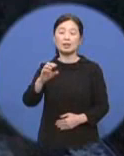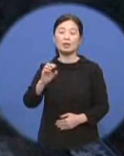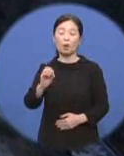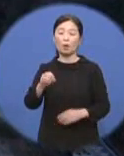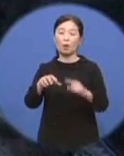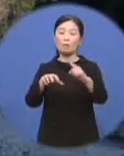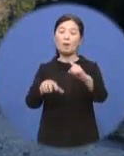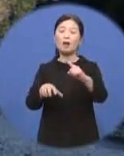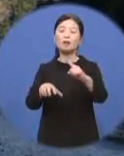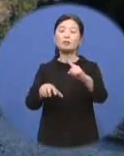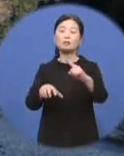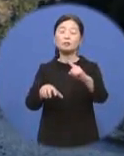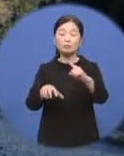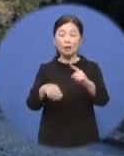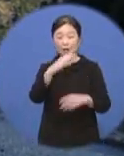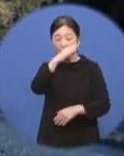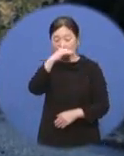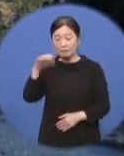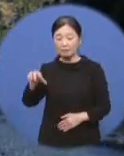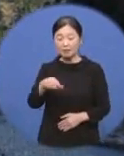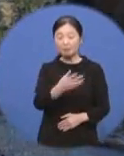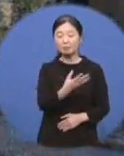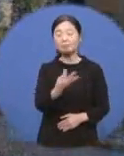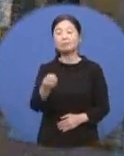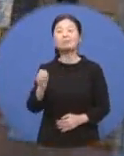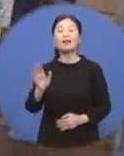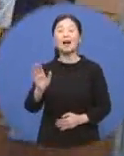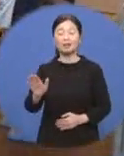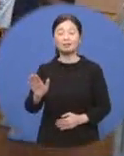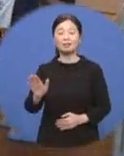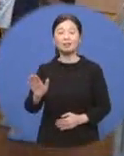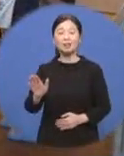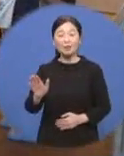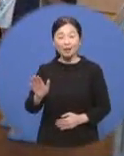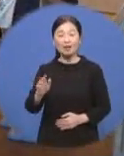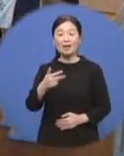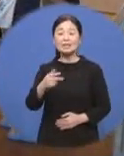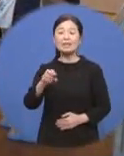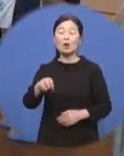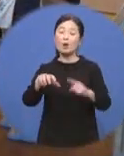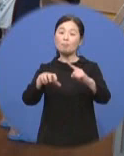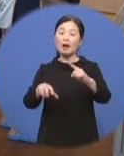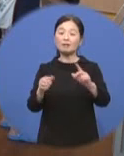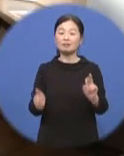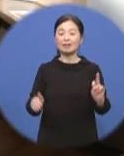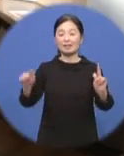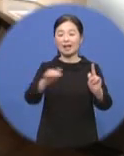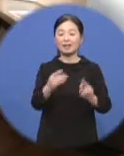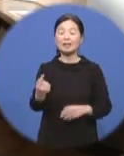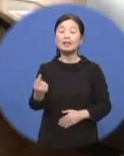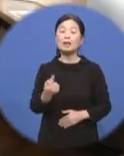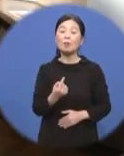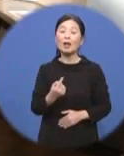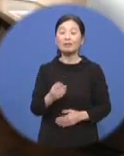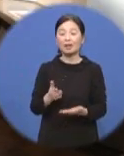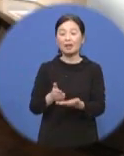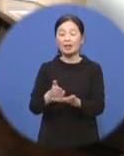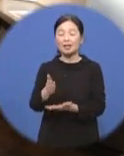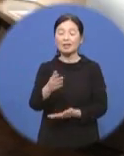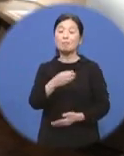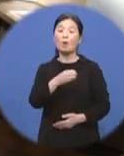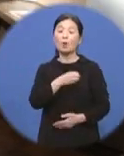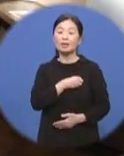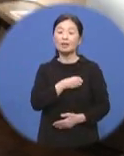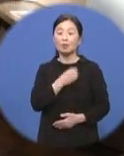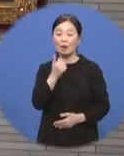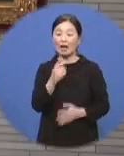ジオサイトの宝庫ですので、ぜひ一度ジオパークセンターに来ていただいて、そこで専門員やジオパークガイドの説明を聞い